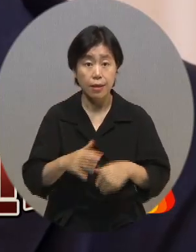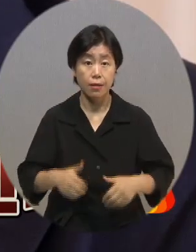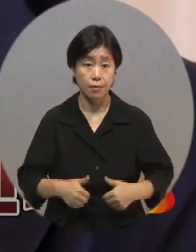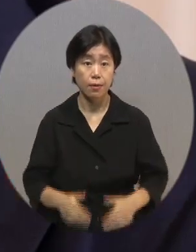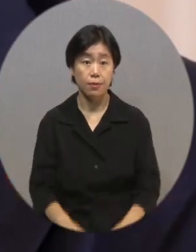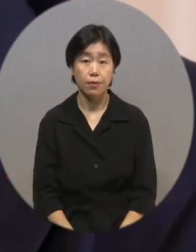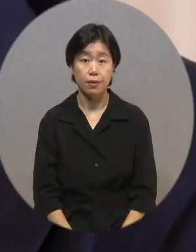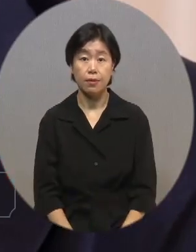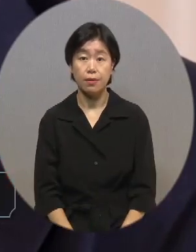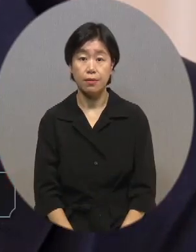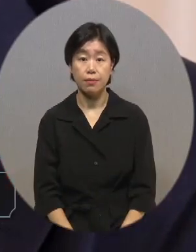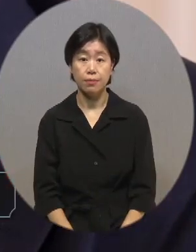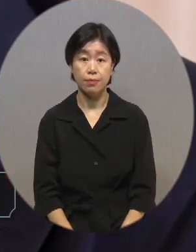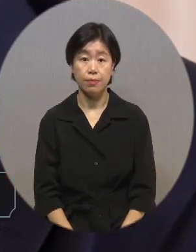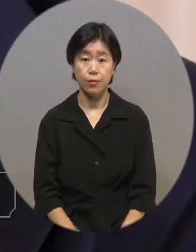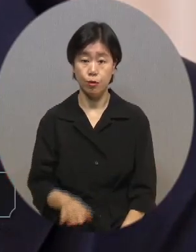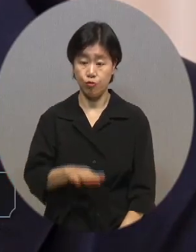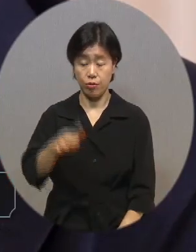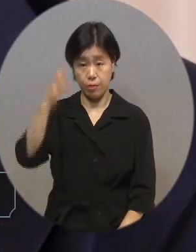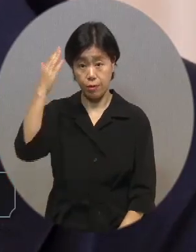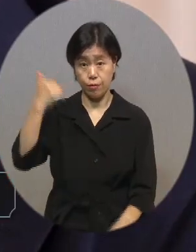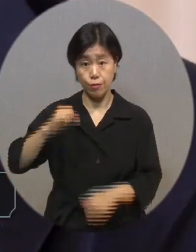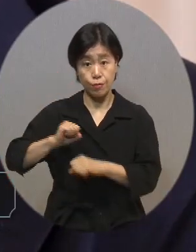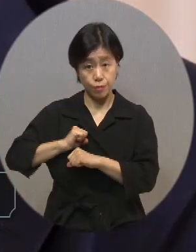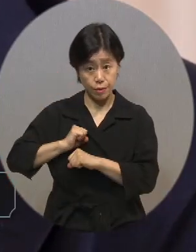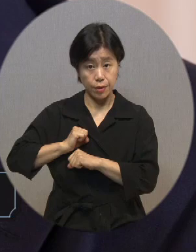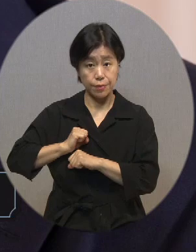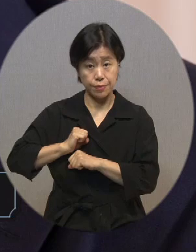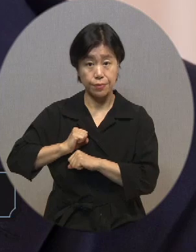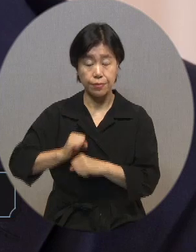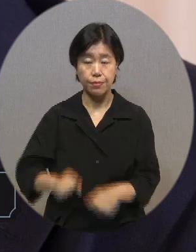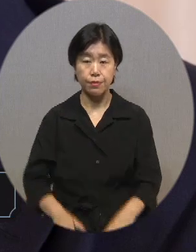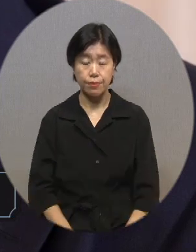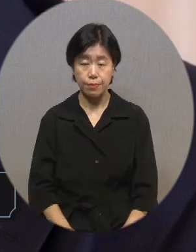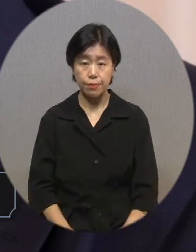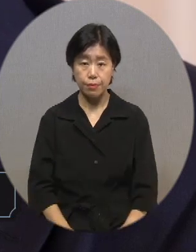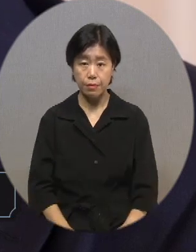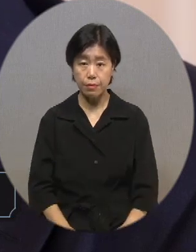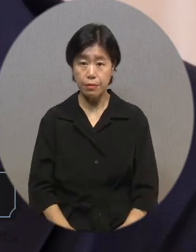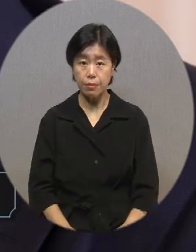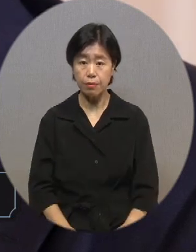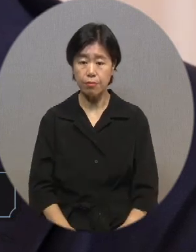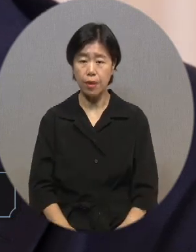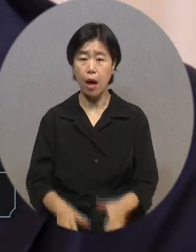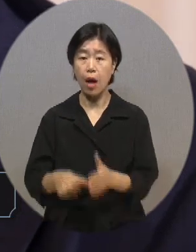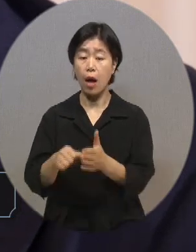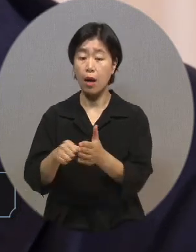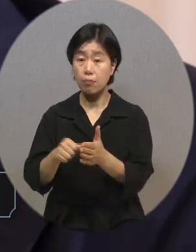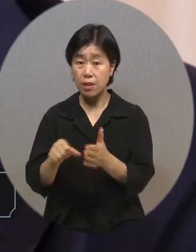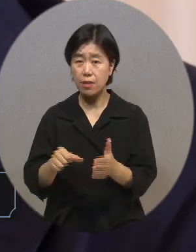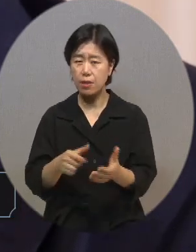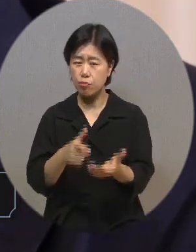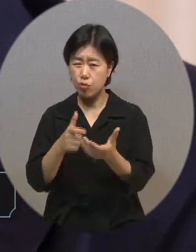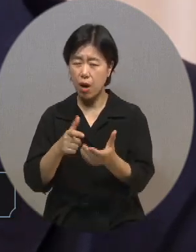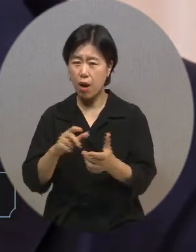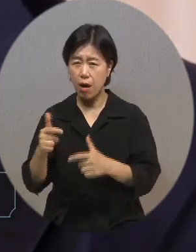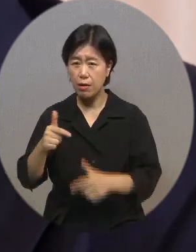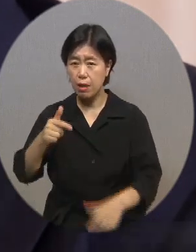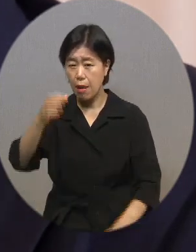겁니다. 우리 군이 무기가 북한보다 더 우수하다는 것은 뭐 틀림없는